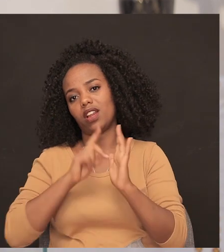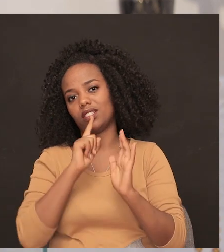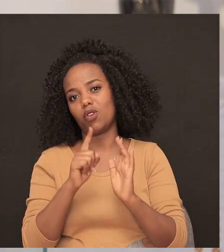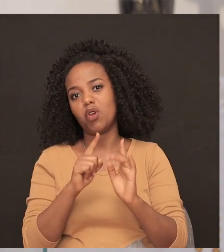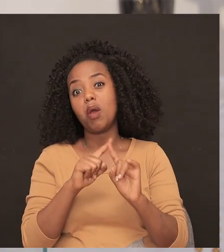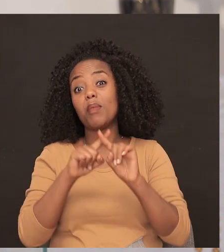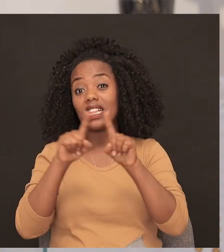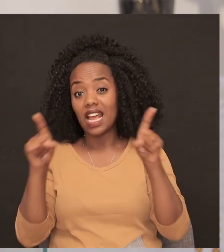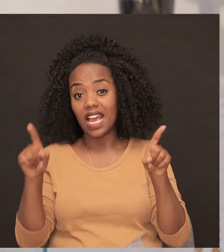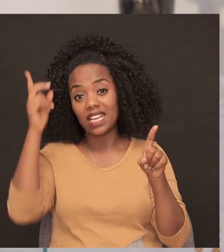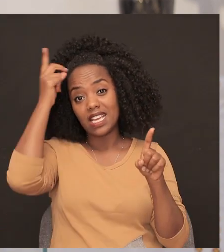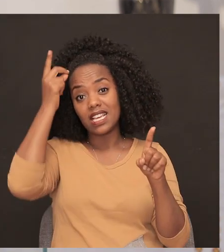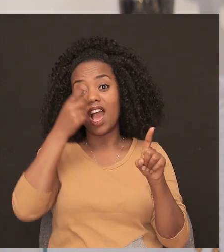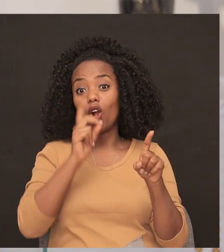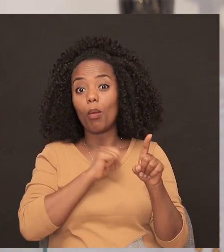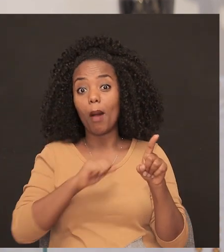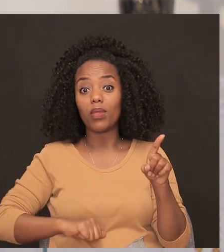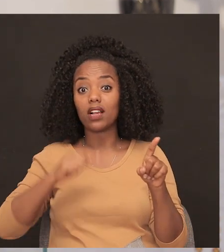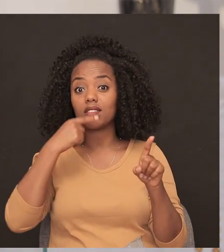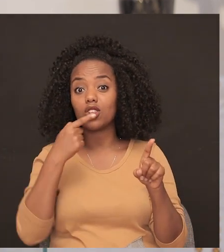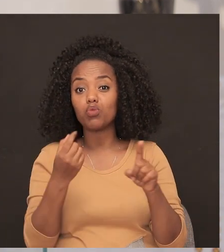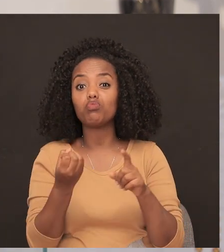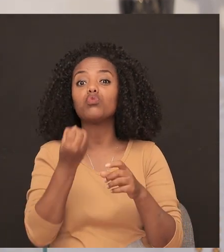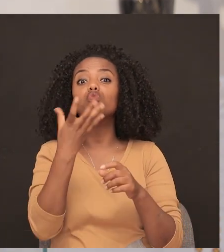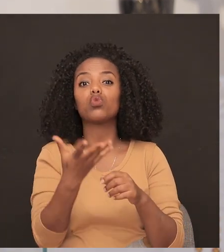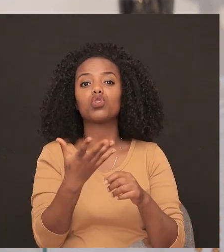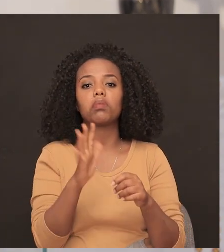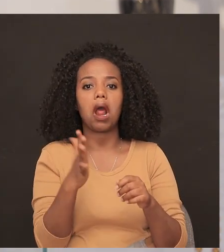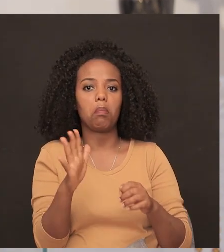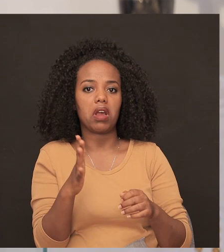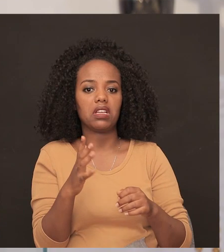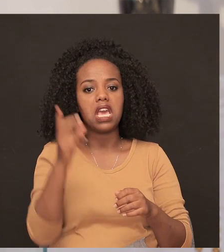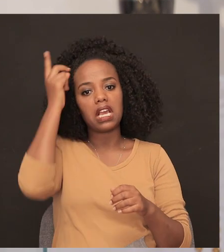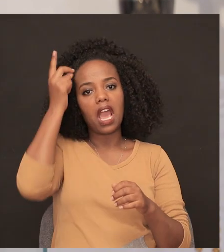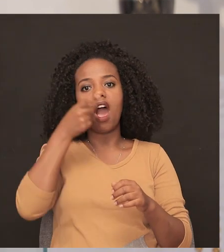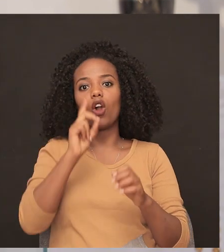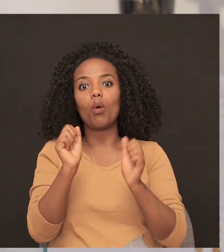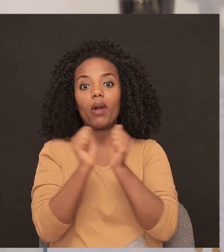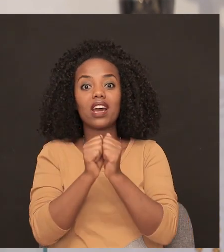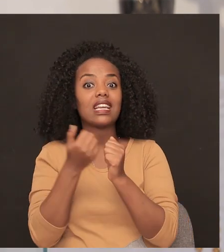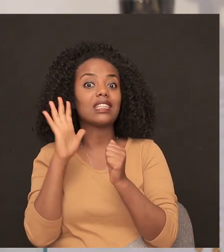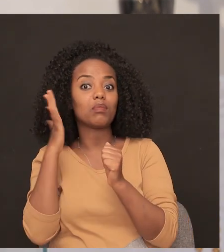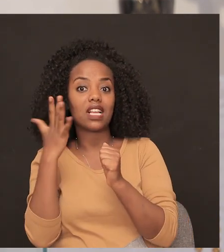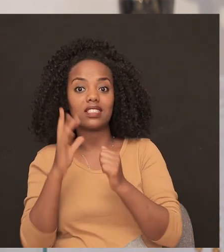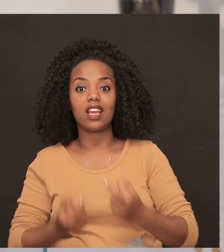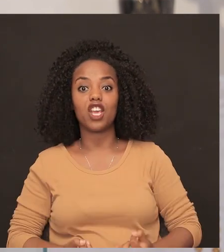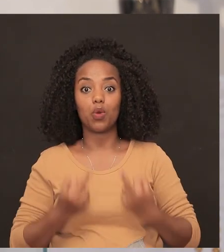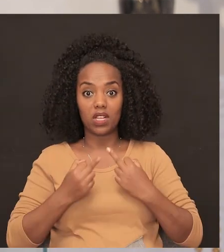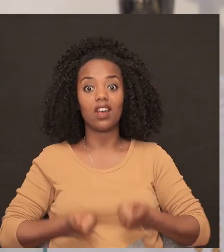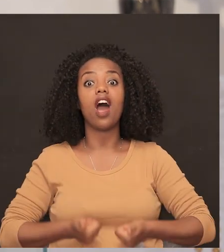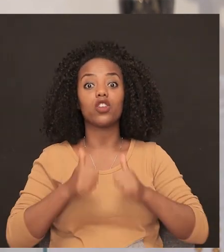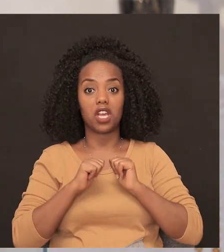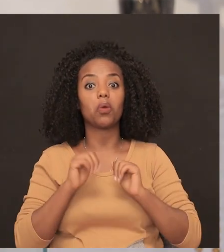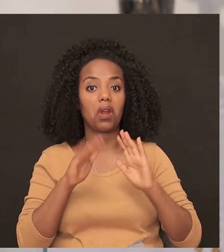በተለይም የያዕቆብ አምላክ ብለው ሲሉ ብዙዎቻችን ምናልባትም ከያዕቆብ ጋር የተመሳሰለ ሕይወት ሳይኖረን